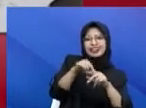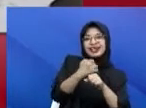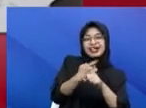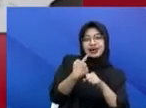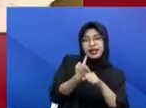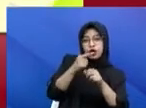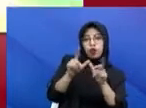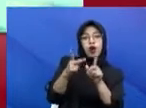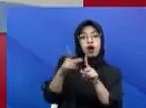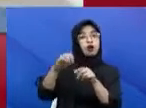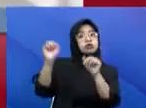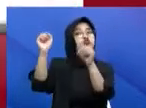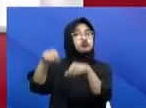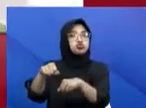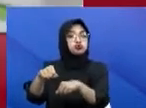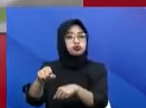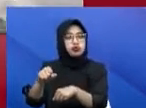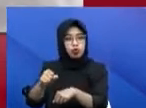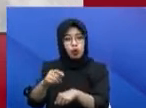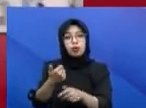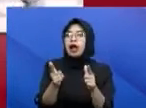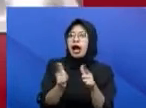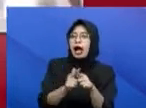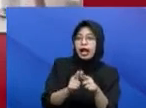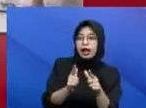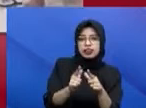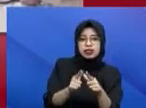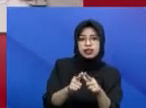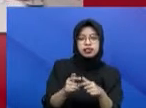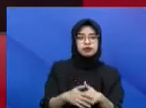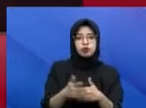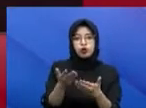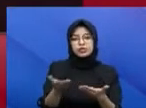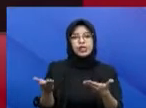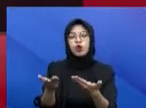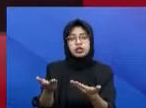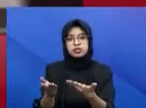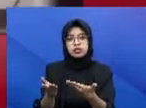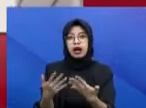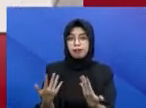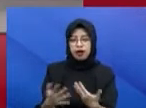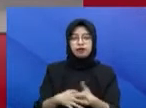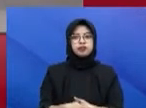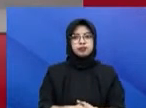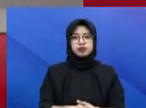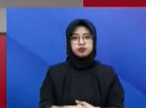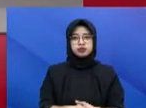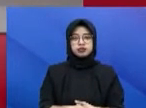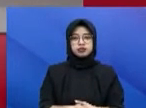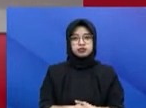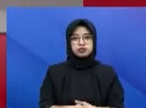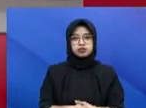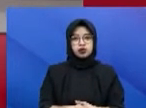disetujui oleh WHO ya untuk sebagai alat diagnostik juga dalam keadaan tertentu, ya. Dan sensitivitasnya